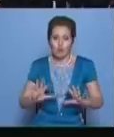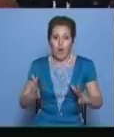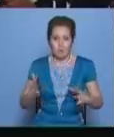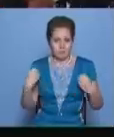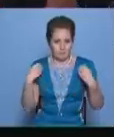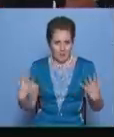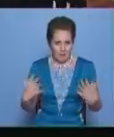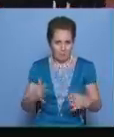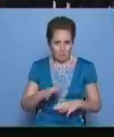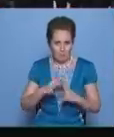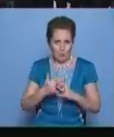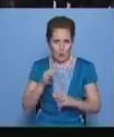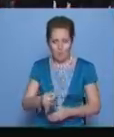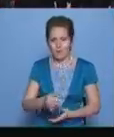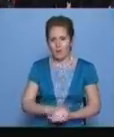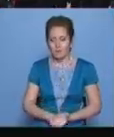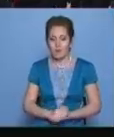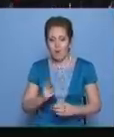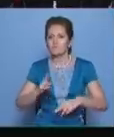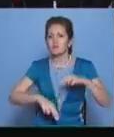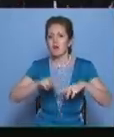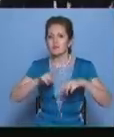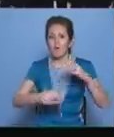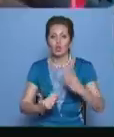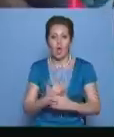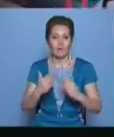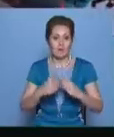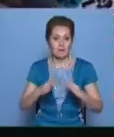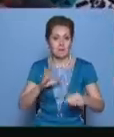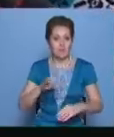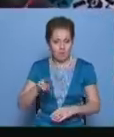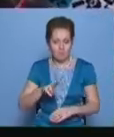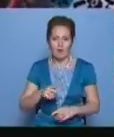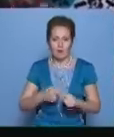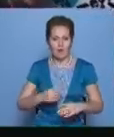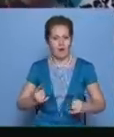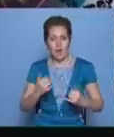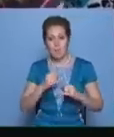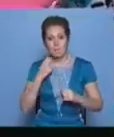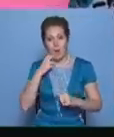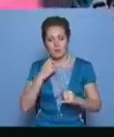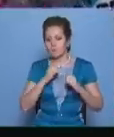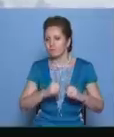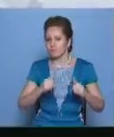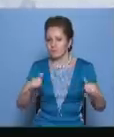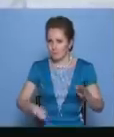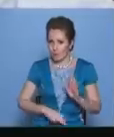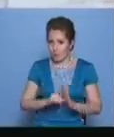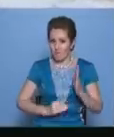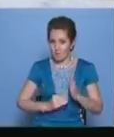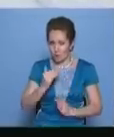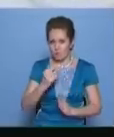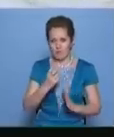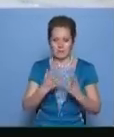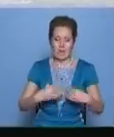Затем, как подрастает новый детский сад, наблюдал весь поселок. Для Болезино, где рождаемость на высоте, объект стратегически важный. Сразу 200